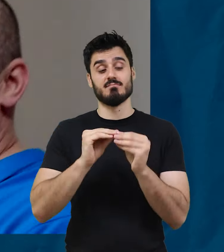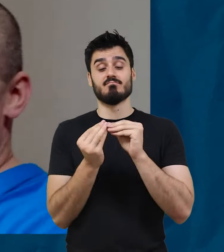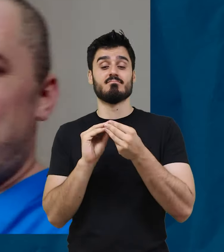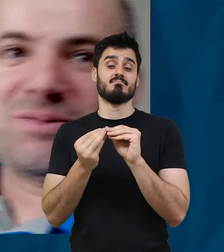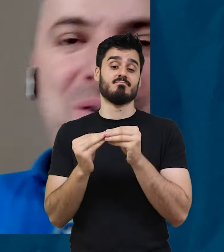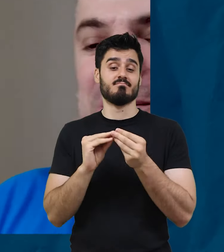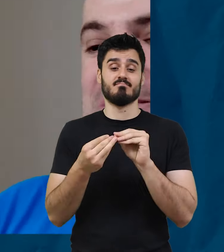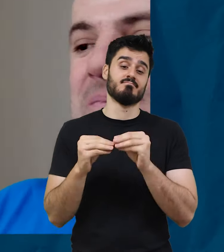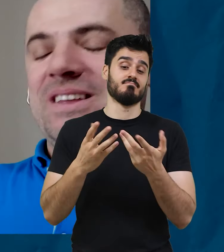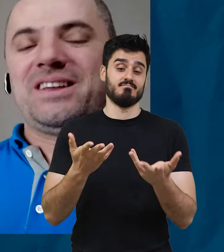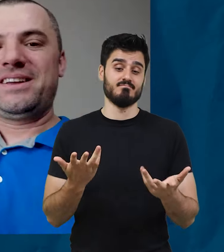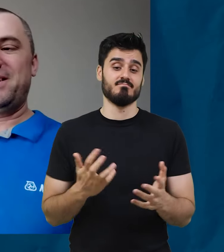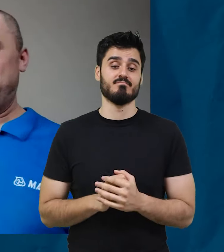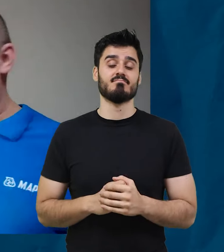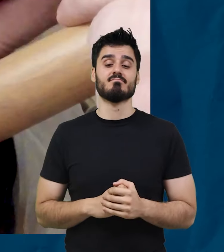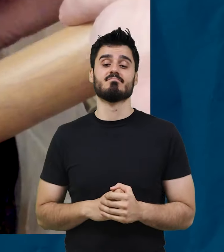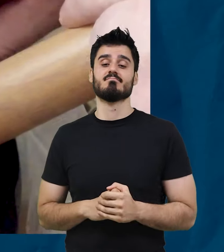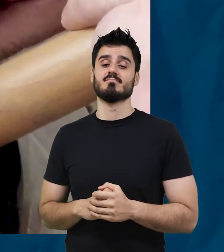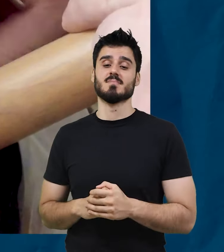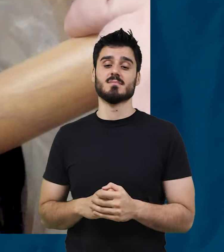малко. Сглавяме.